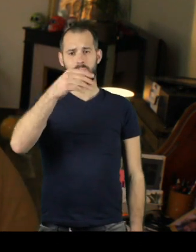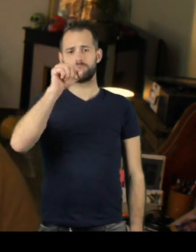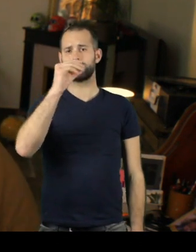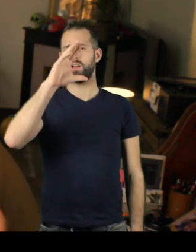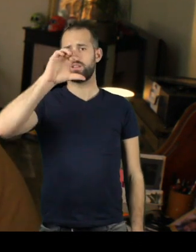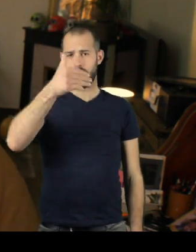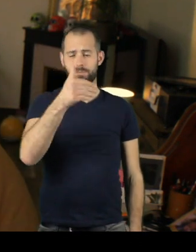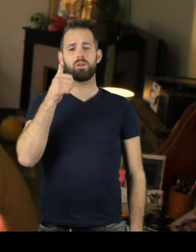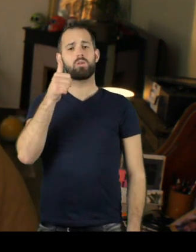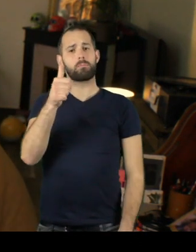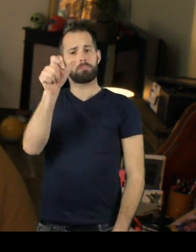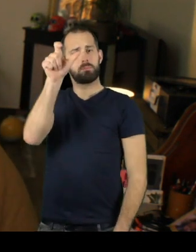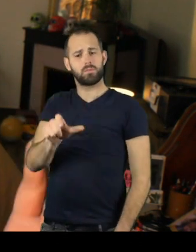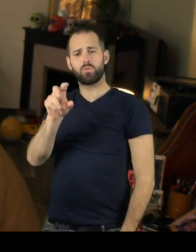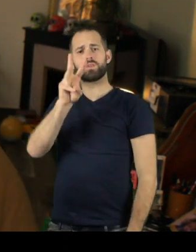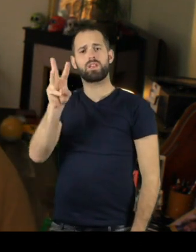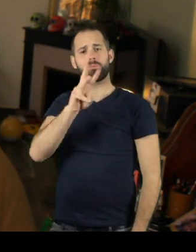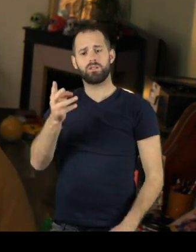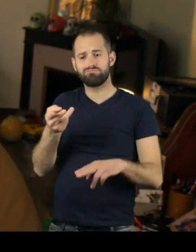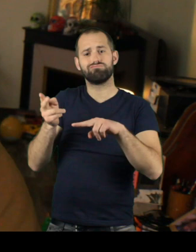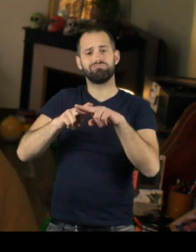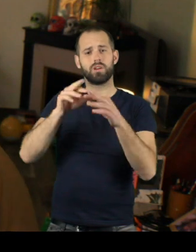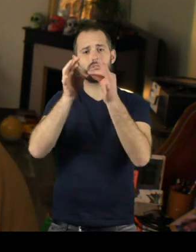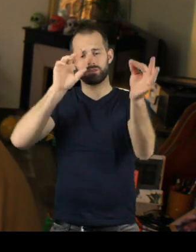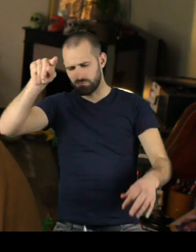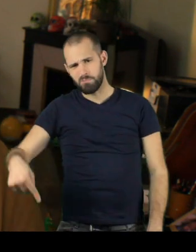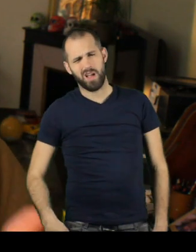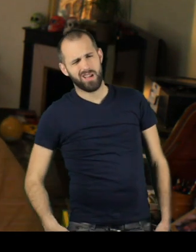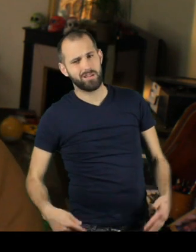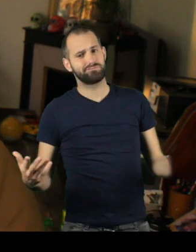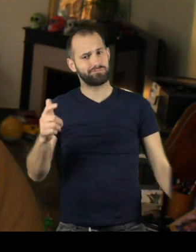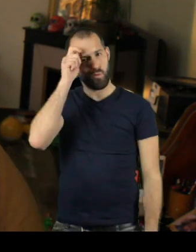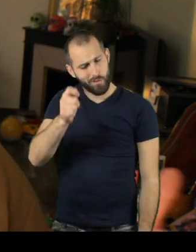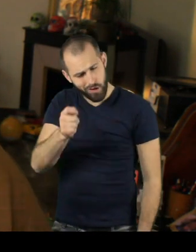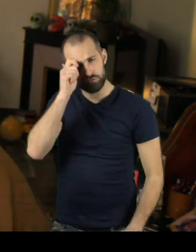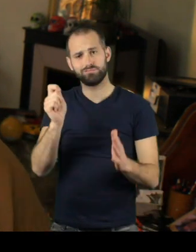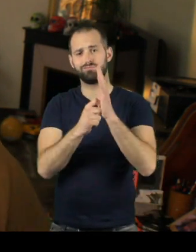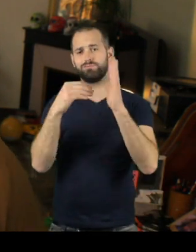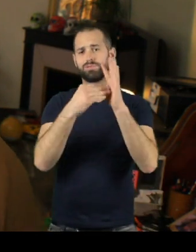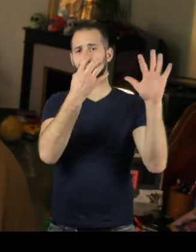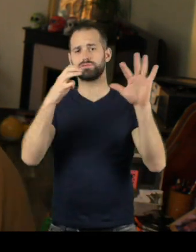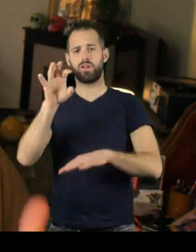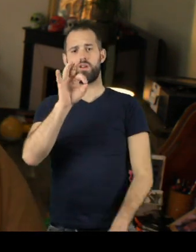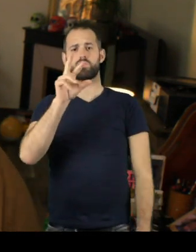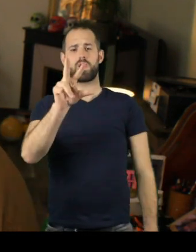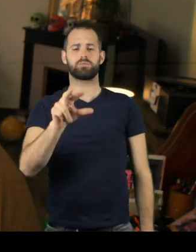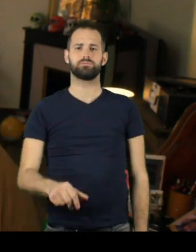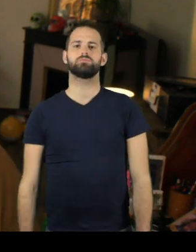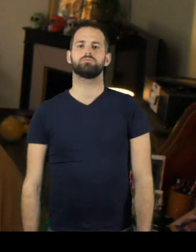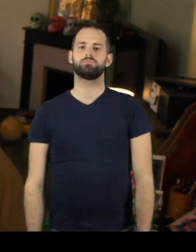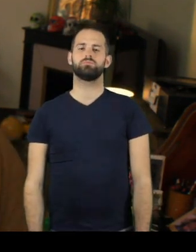faire. Il l'utilise et il le nomme le Willem Scream, en hommage donc au personnage de Willem, le soldat qui reçoit la flèche dans la cuisse dans le